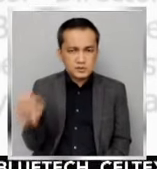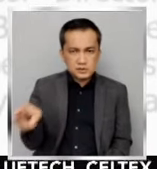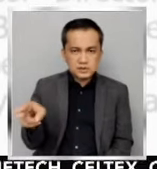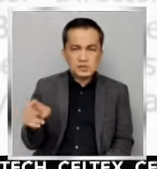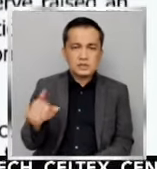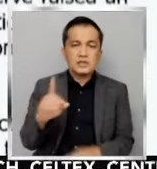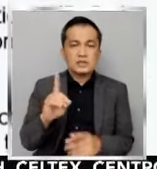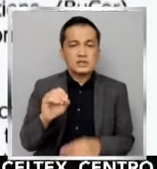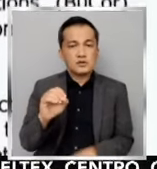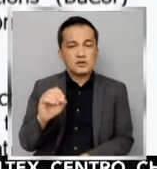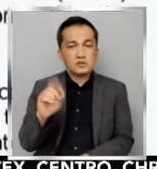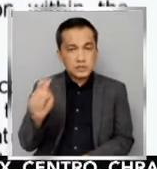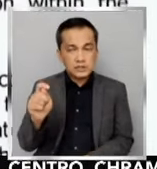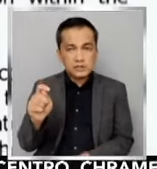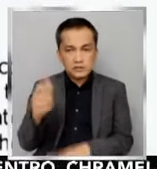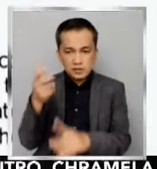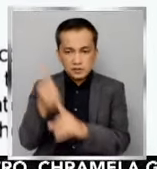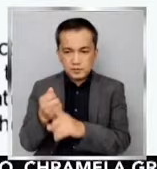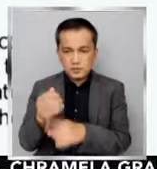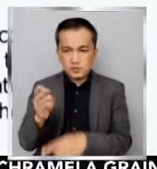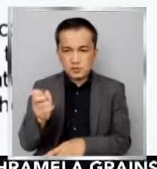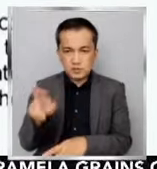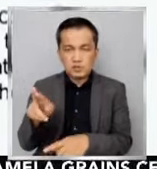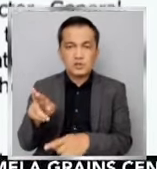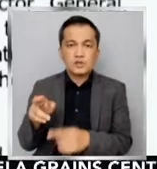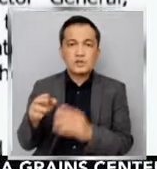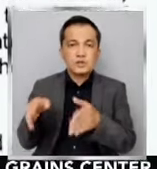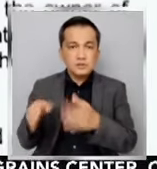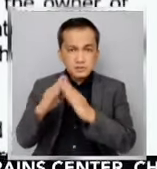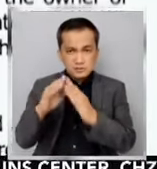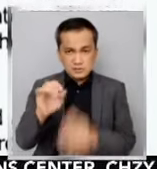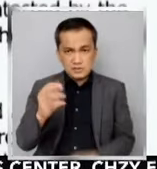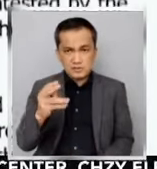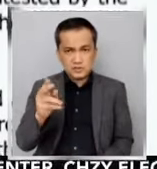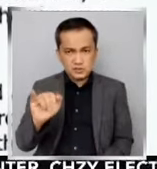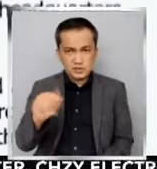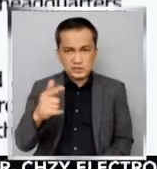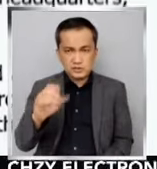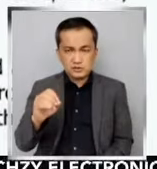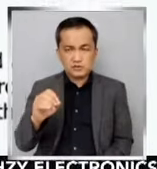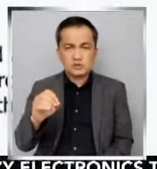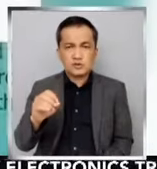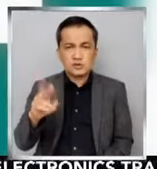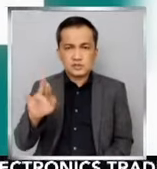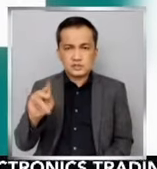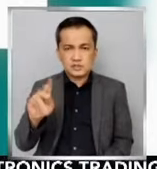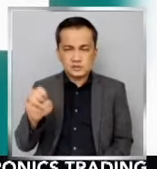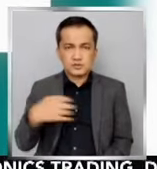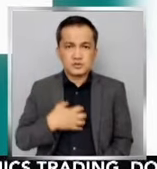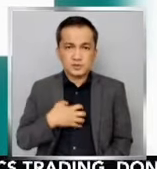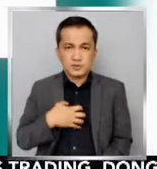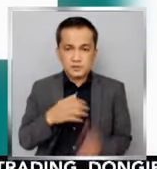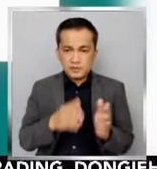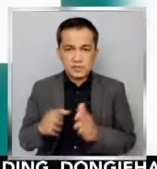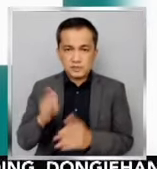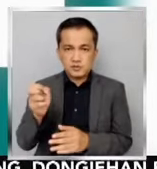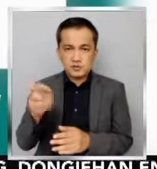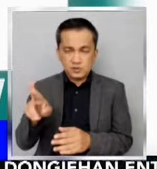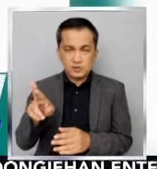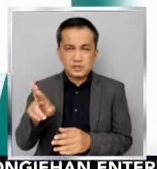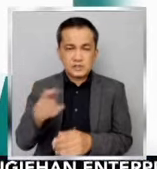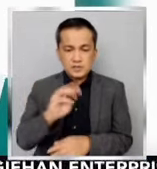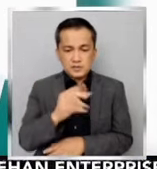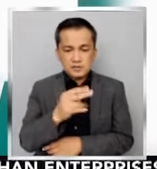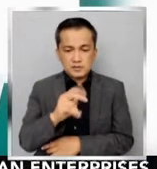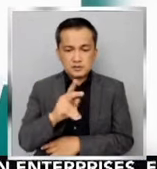ng pagtatayo ng Bucor facilities sa Masungi Geo Reserve. Inaalmahan kasi ang plano ng Bucor ng Masungi Geo Reserve